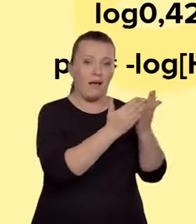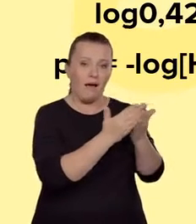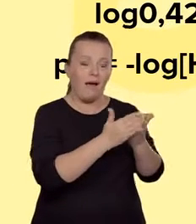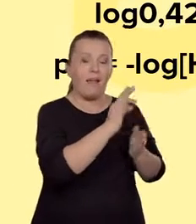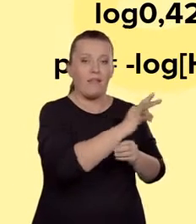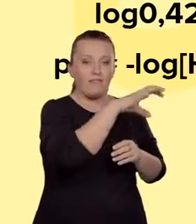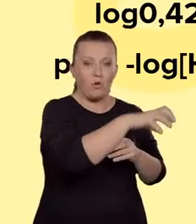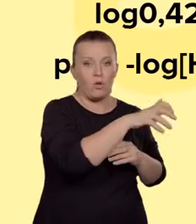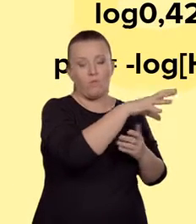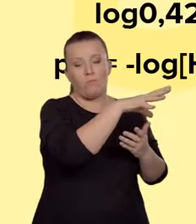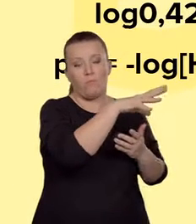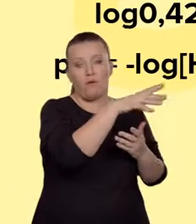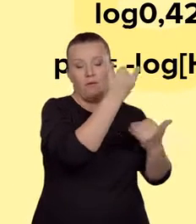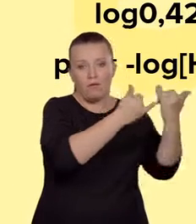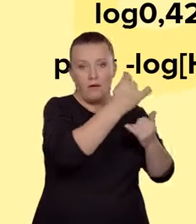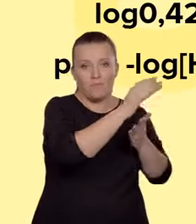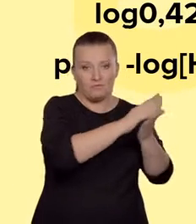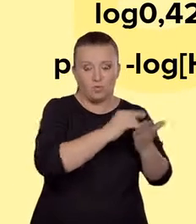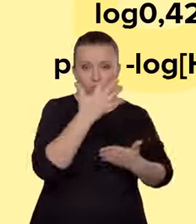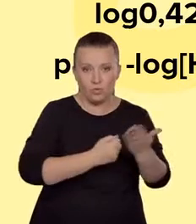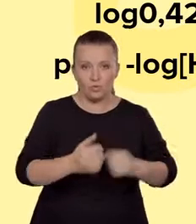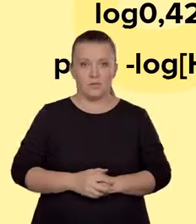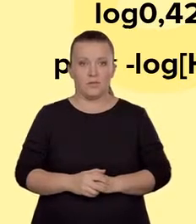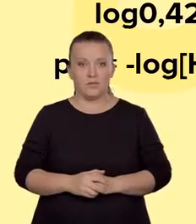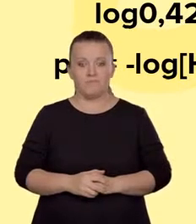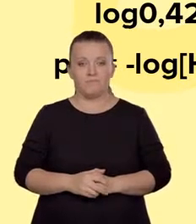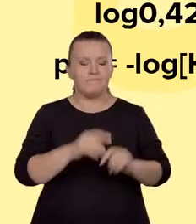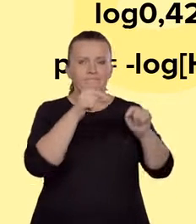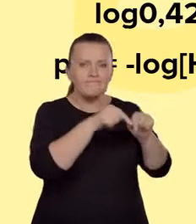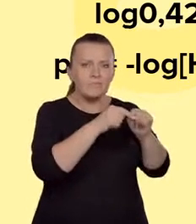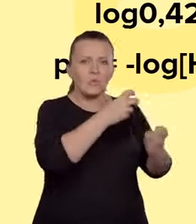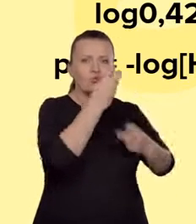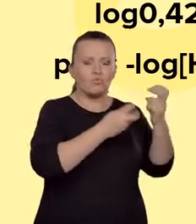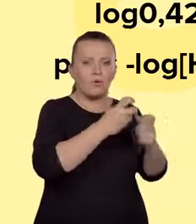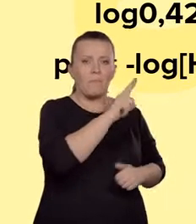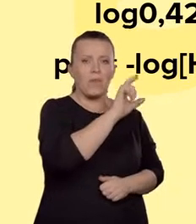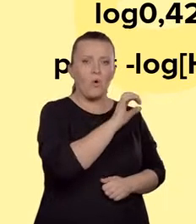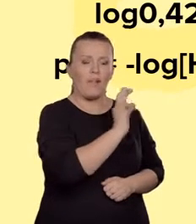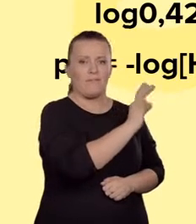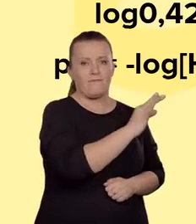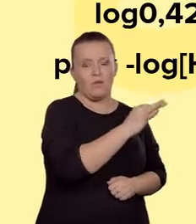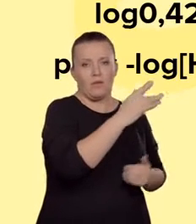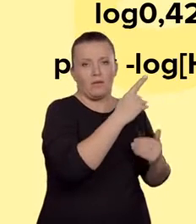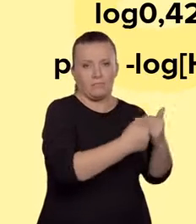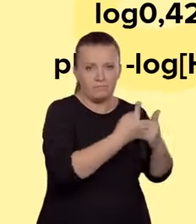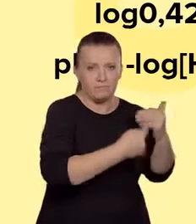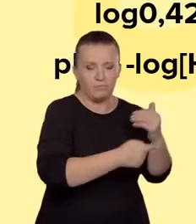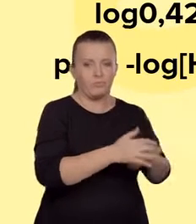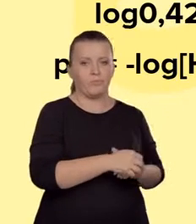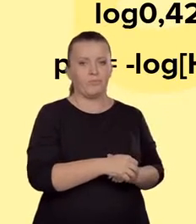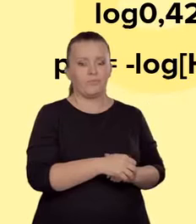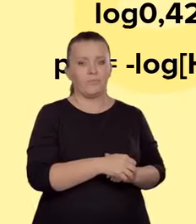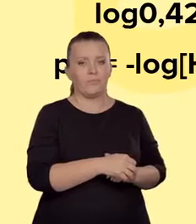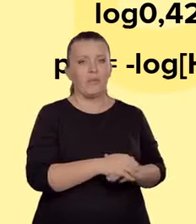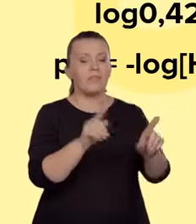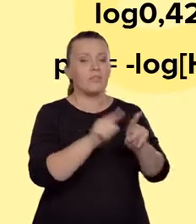stałych fizykochemicznych. Będziemy szukać tym razem wartości logarytmów dziesiętnych. Konieczne będzie dokonanie także